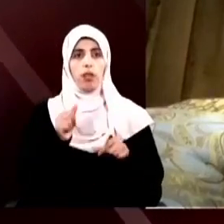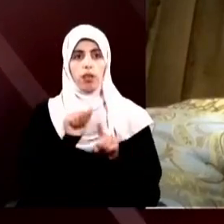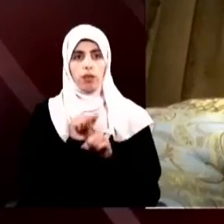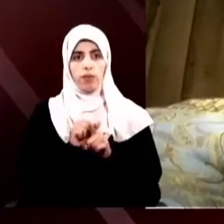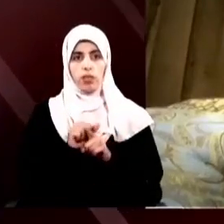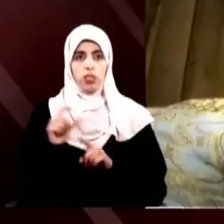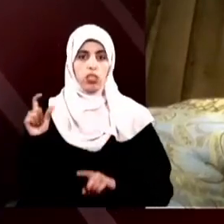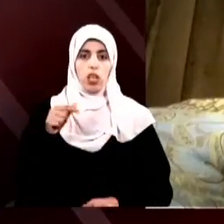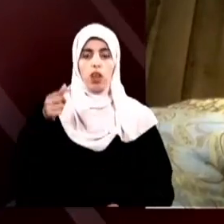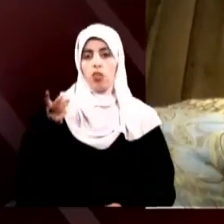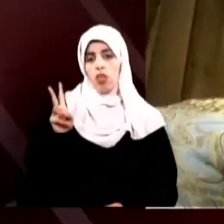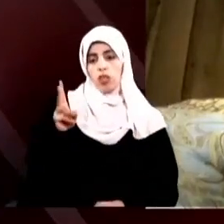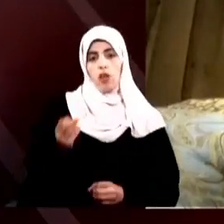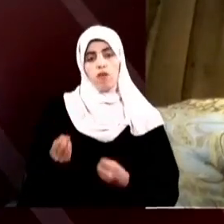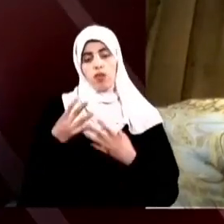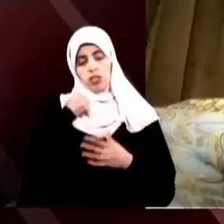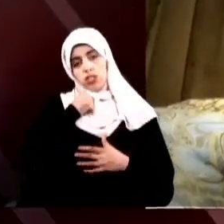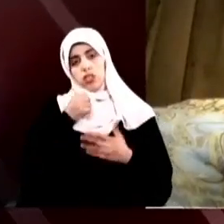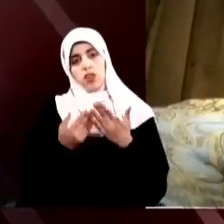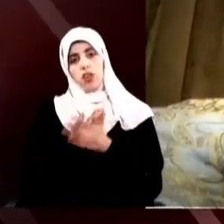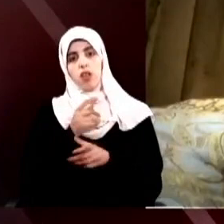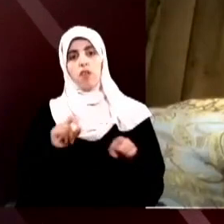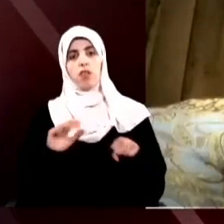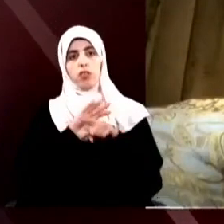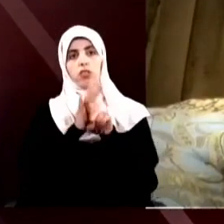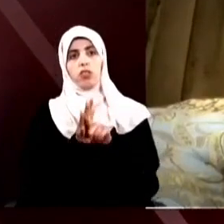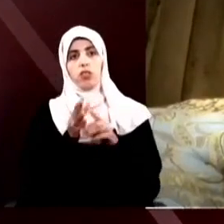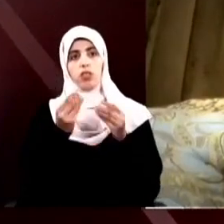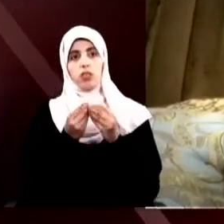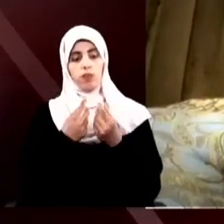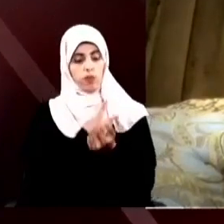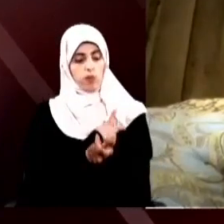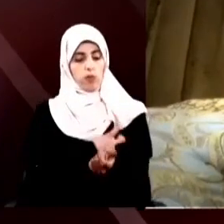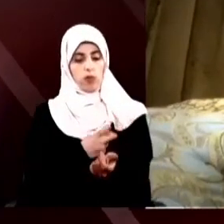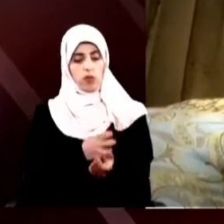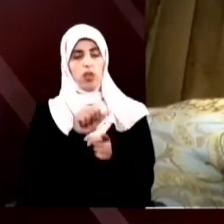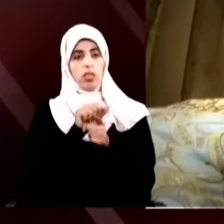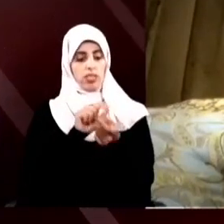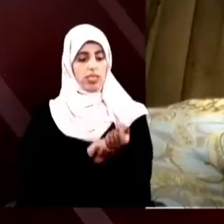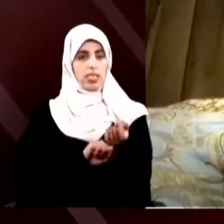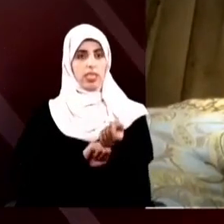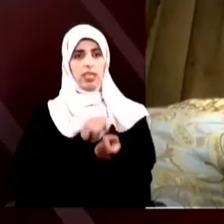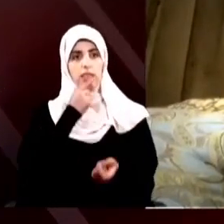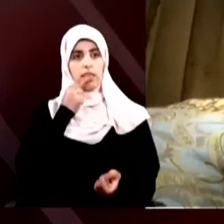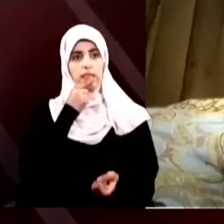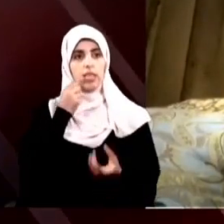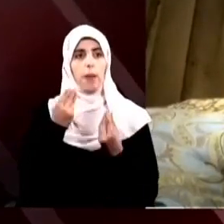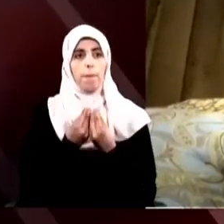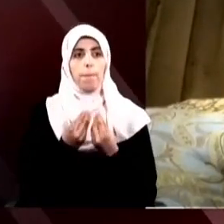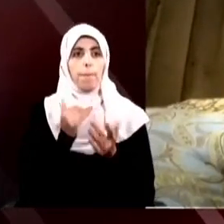بداية سبتمبر تم اكتشاف هذه السلالة عن طريق التحليل التسلسل الجيني الذي